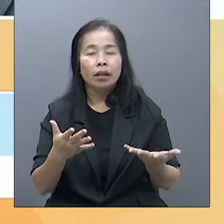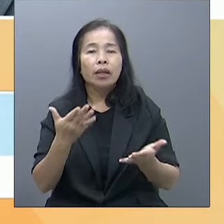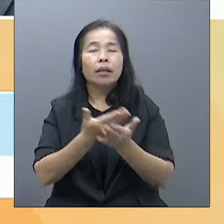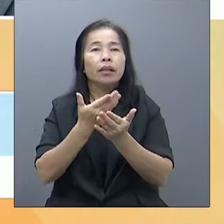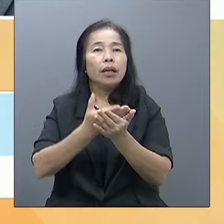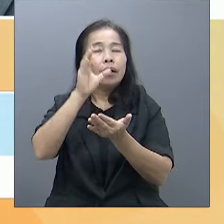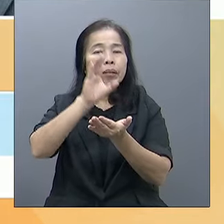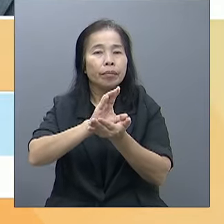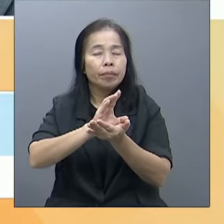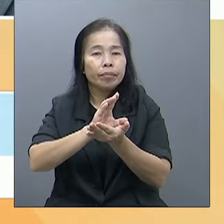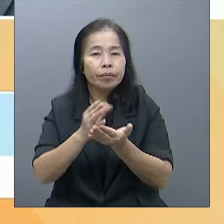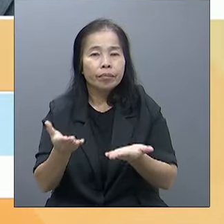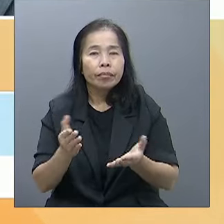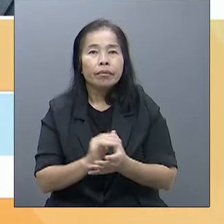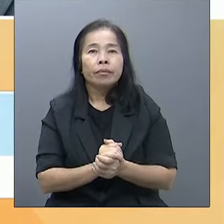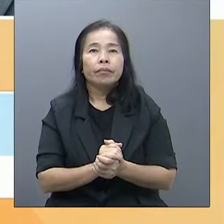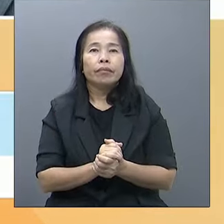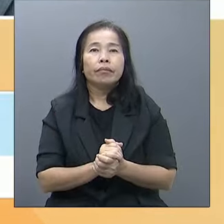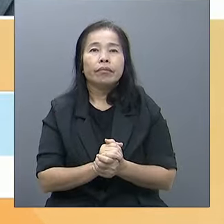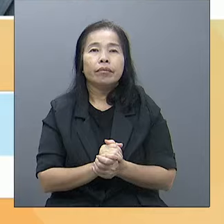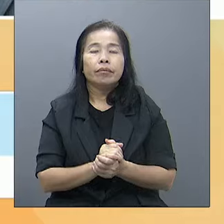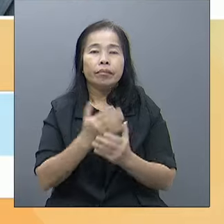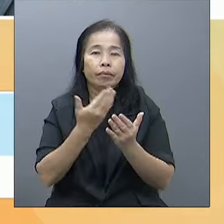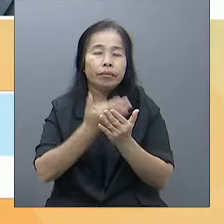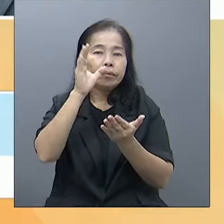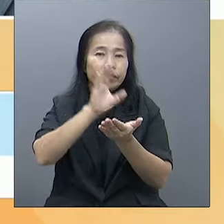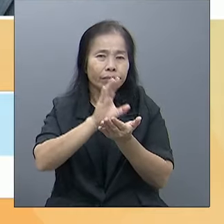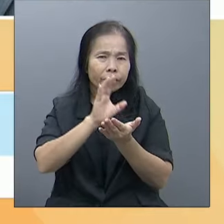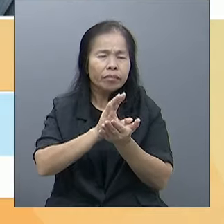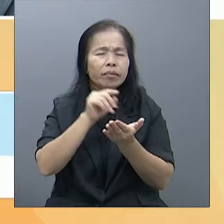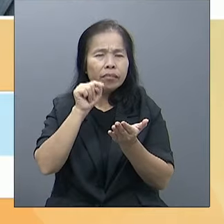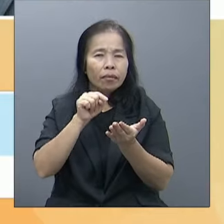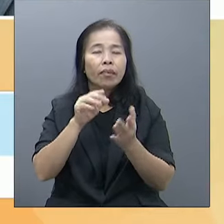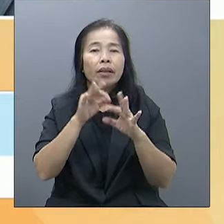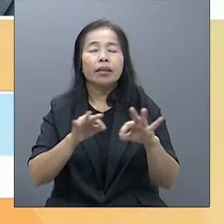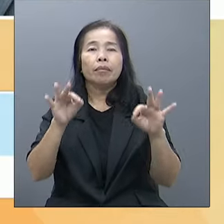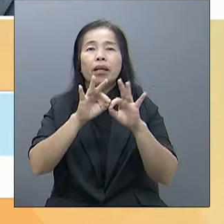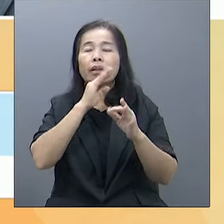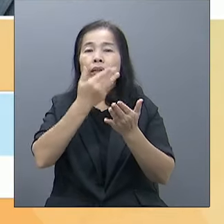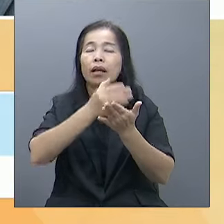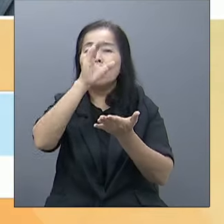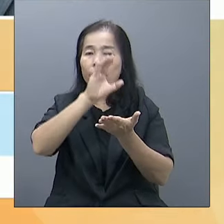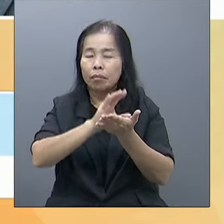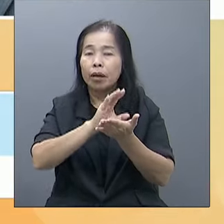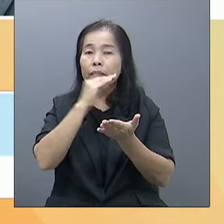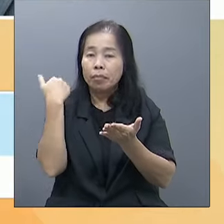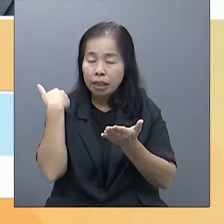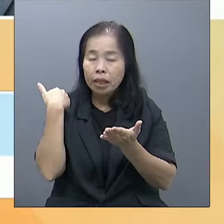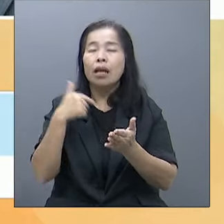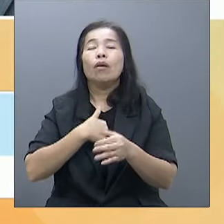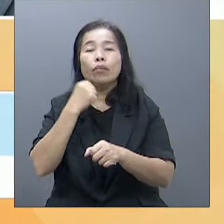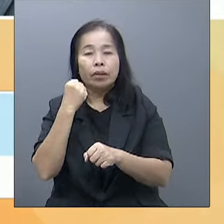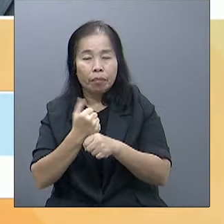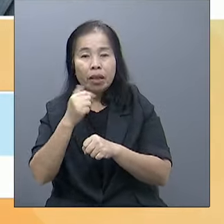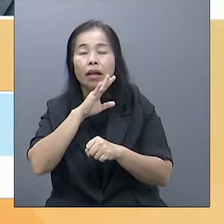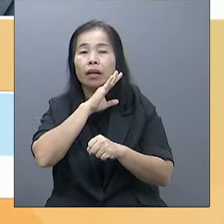ครับเรื่องการถ่ายโอนงบประมาณเนี่ยผมว่ามันที่จริงๆเนี่ยผมว่าอำนาจหน้าที่ที่เขาทำได้เนี่ยเขาทำได ้ แต่ไม่มี